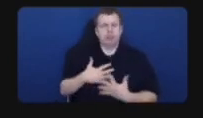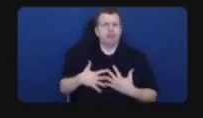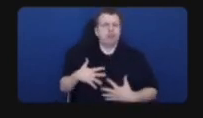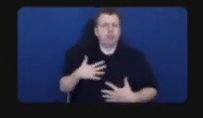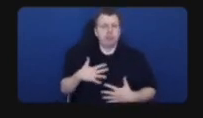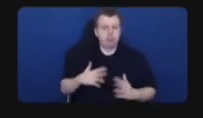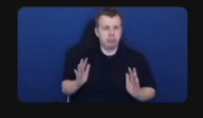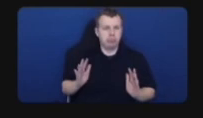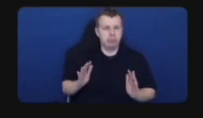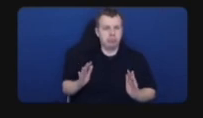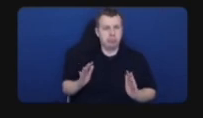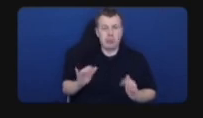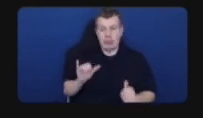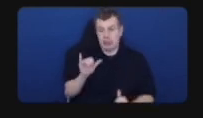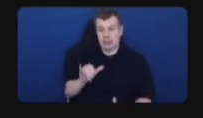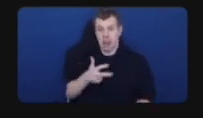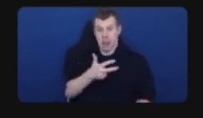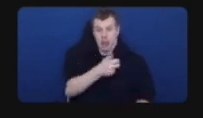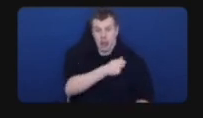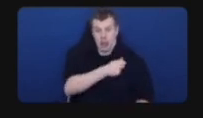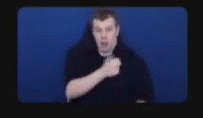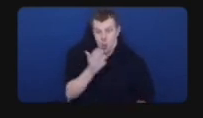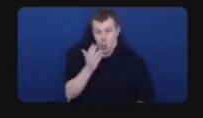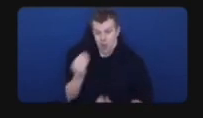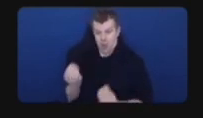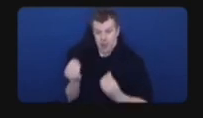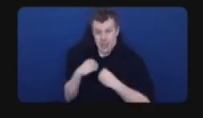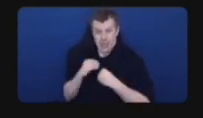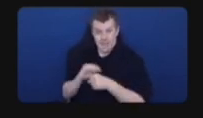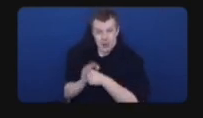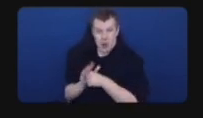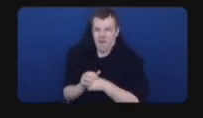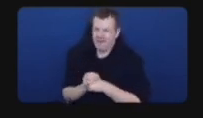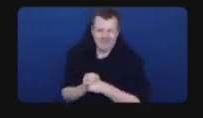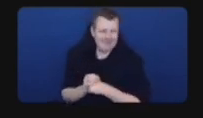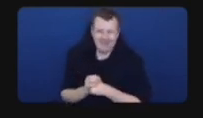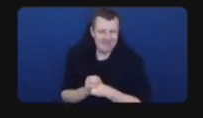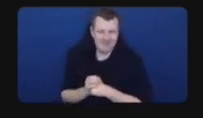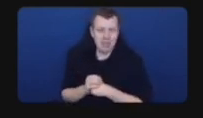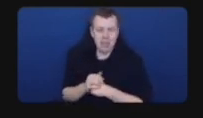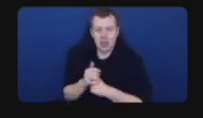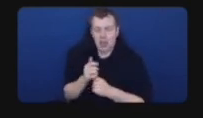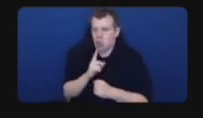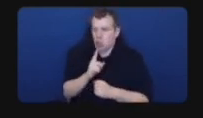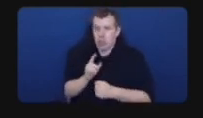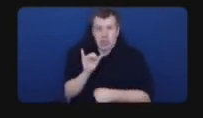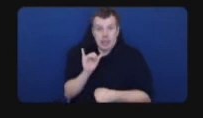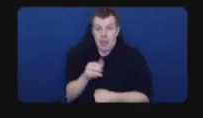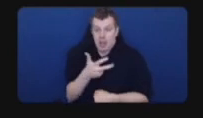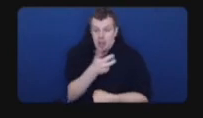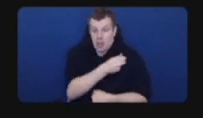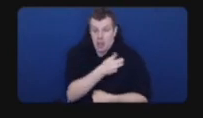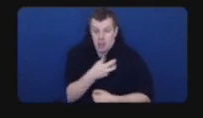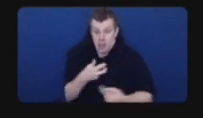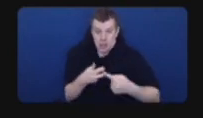他们就是为了确认 mRNA, 在汇率啊, Moderna 这些疫苗当中呢, 能够稳定住。